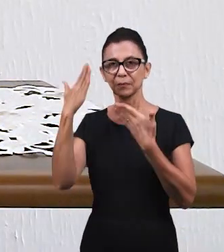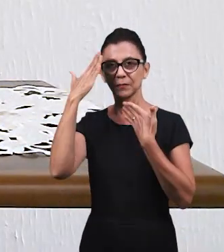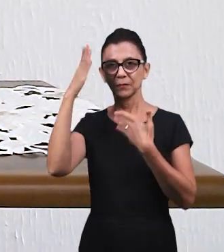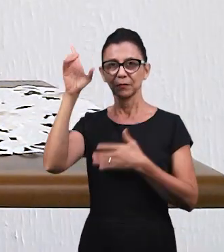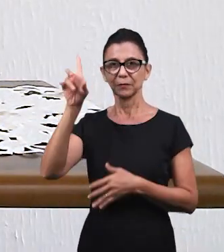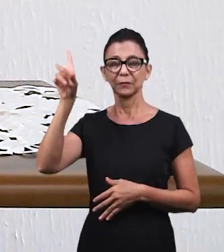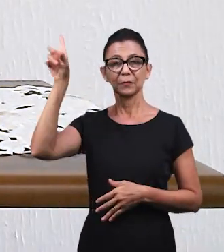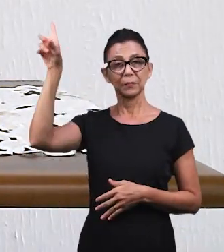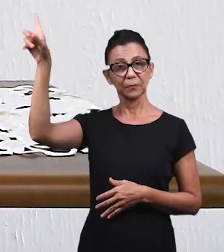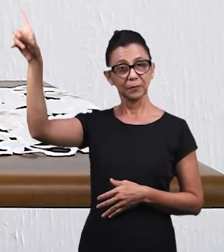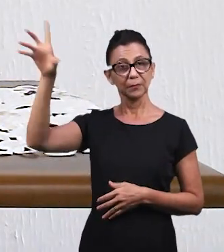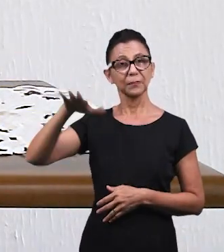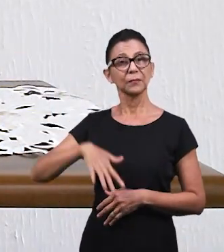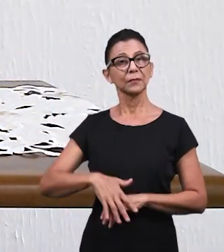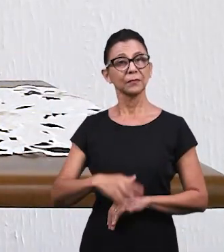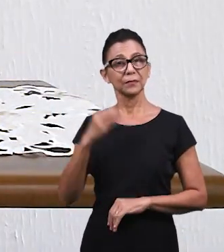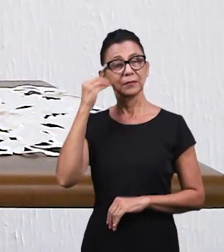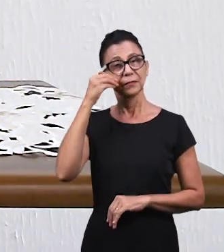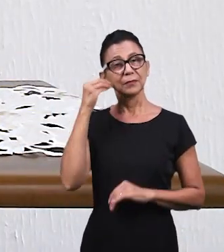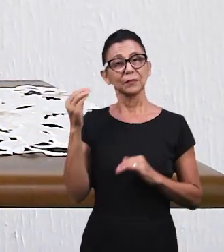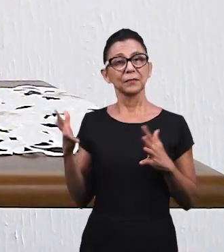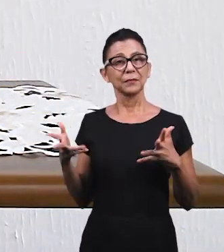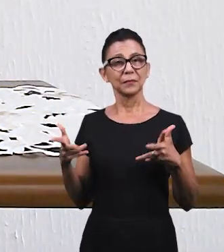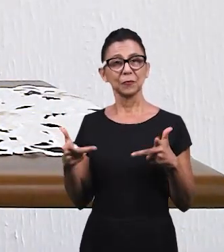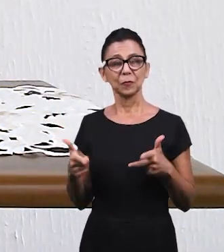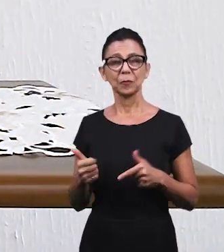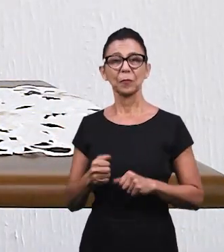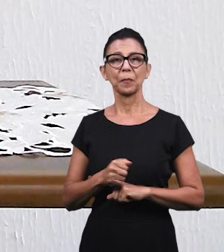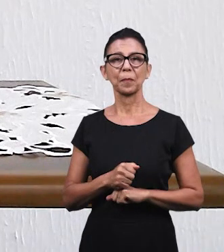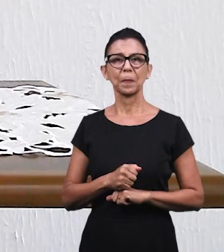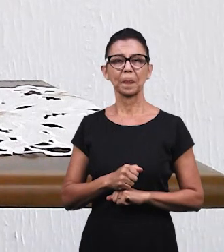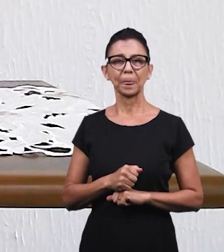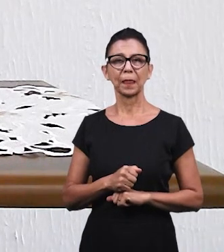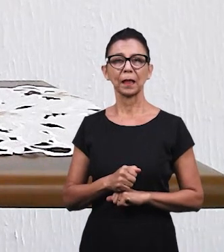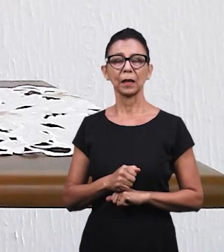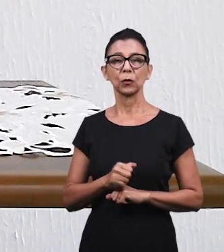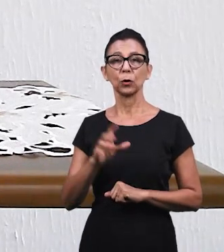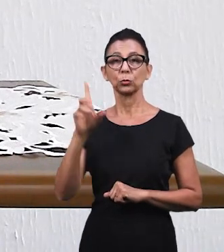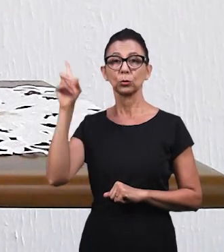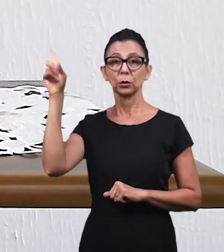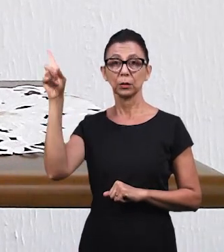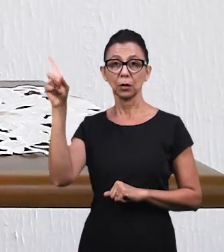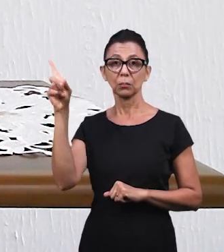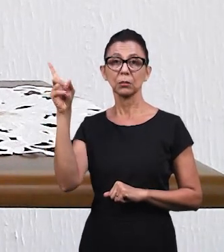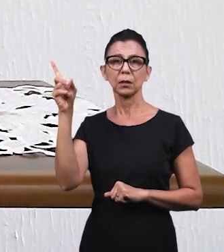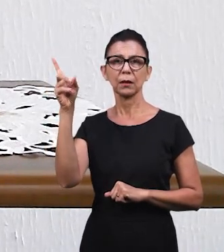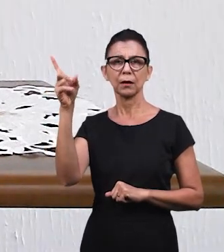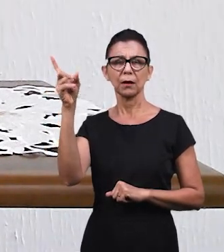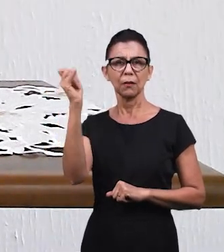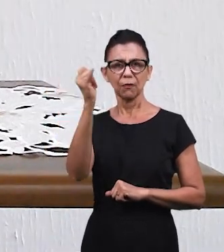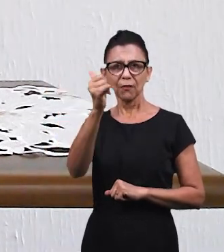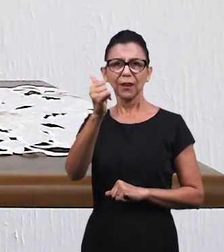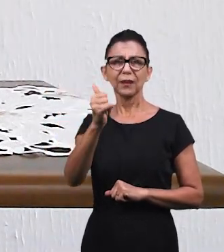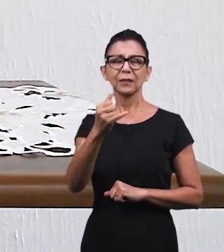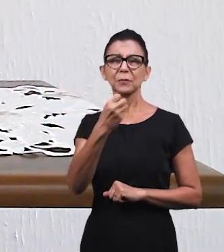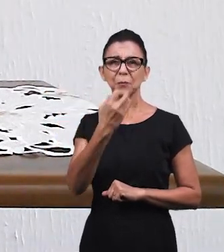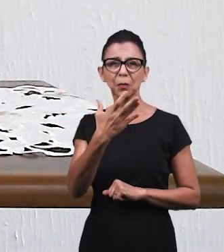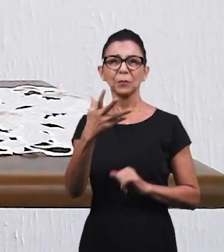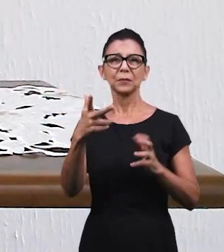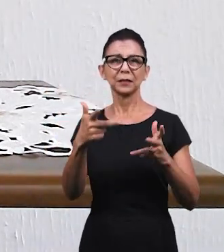Слава Господу! Это чудный опыт, да, видеть, когда Бог говорит к нам через Слово